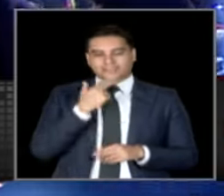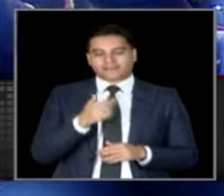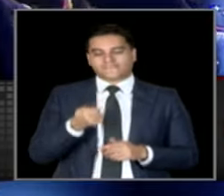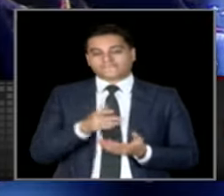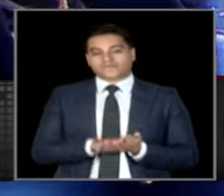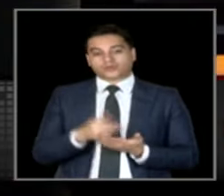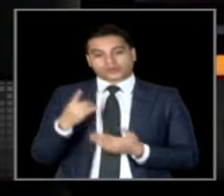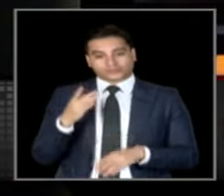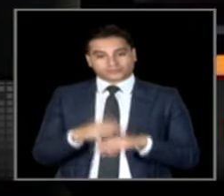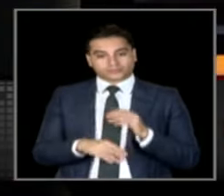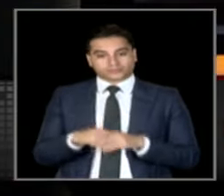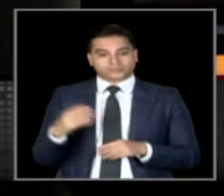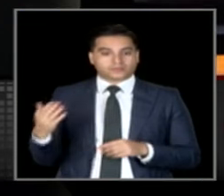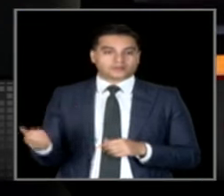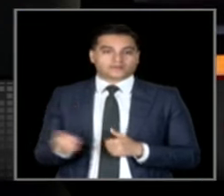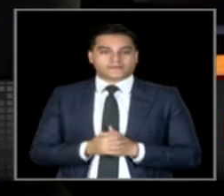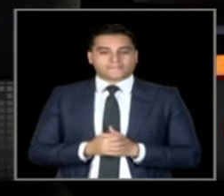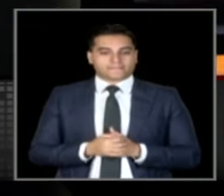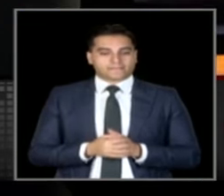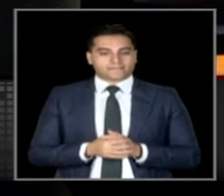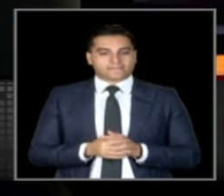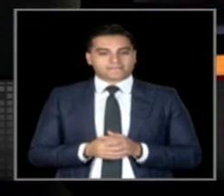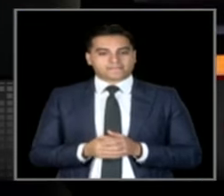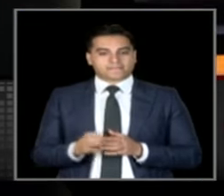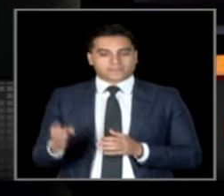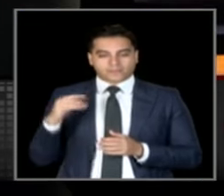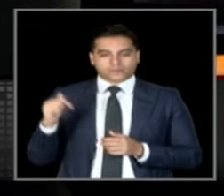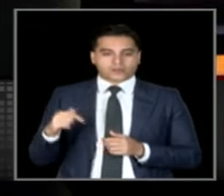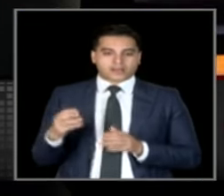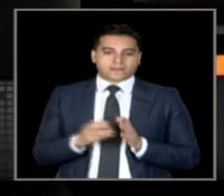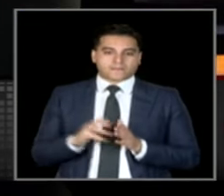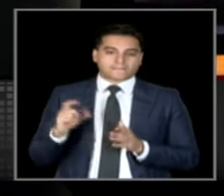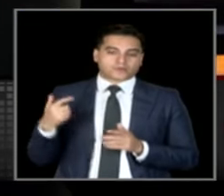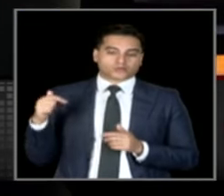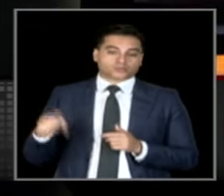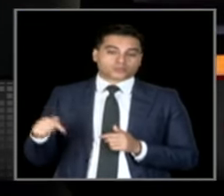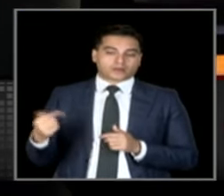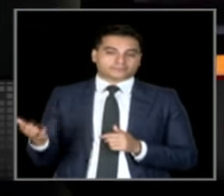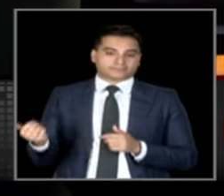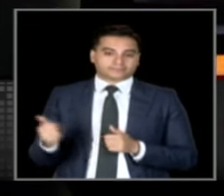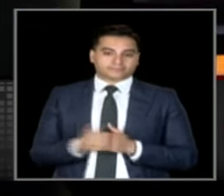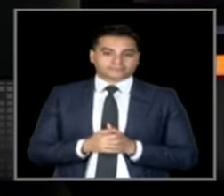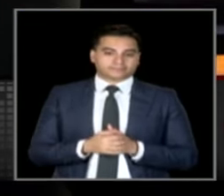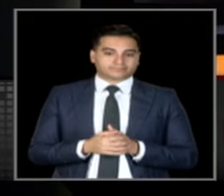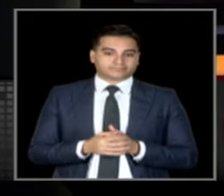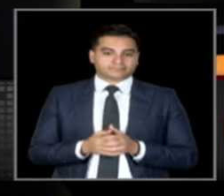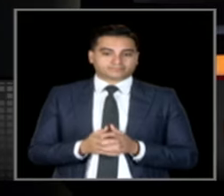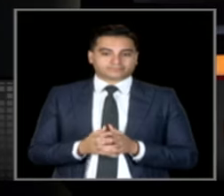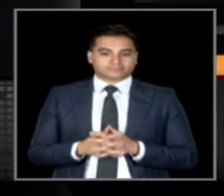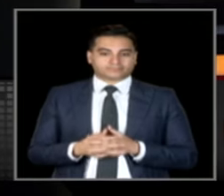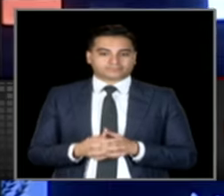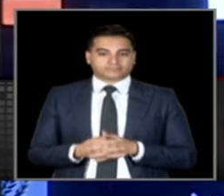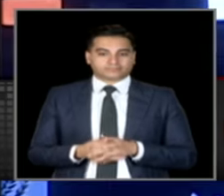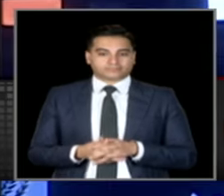فرصة 10 نقط، هاخد إجابة من جامعة المنصورة حالاً. رب تكون